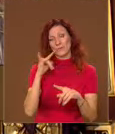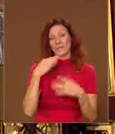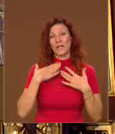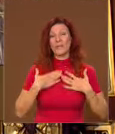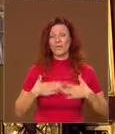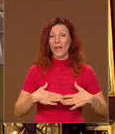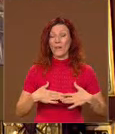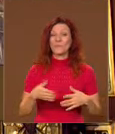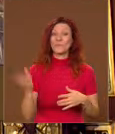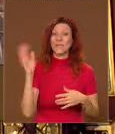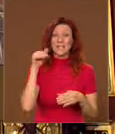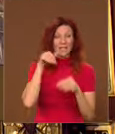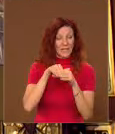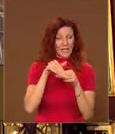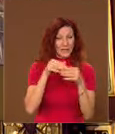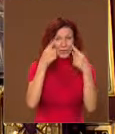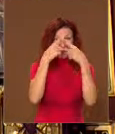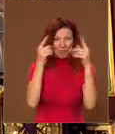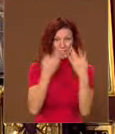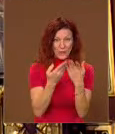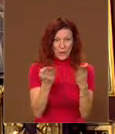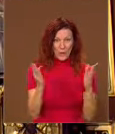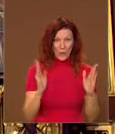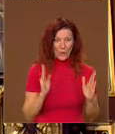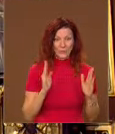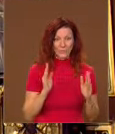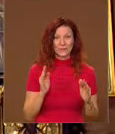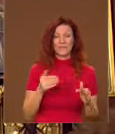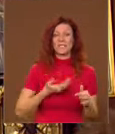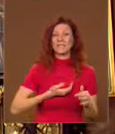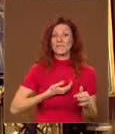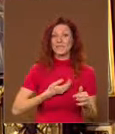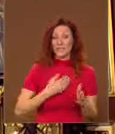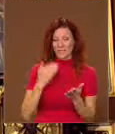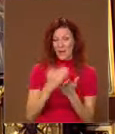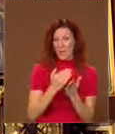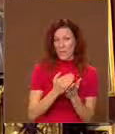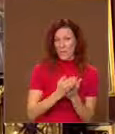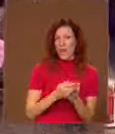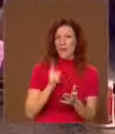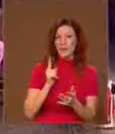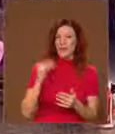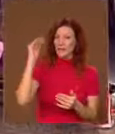След като в Светия Олтар се причастят свещенослужителите по реда на тяхното старшинство,